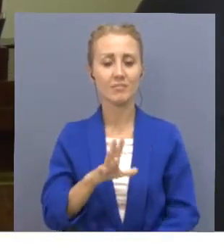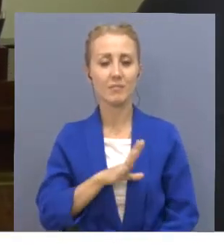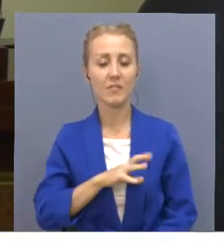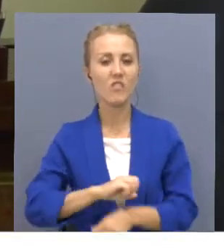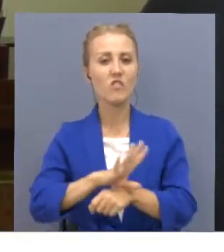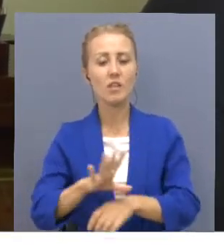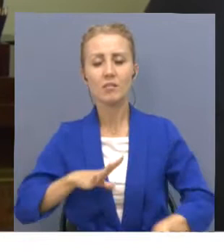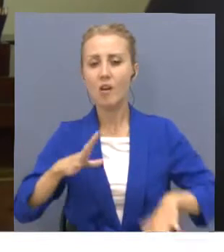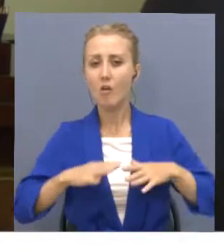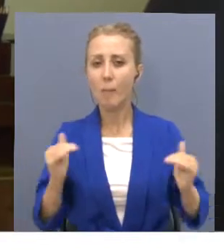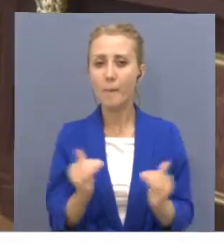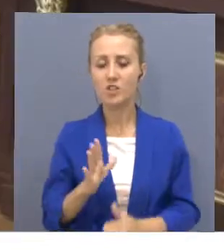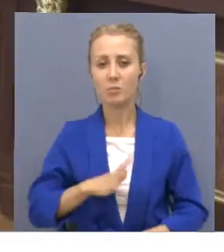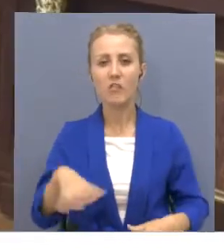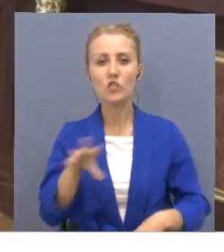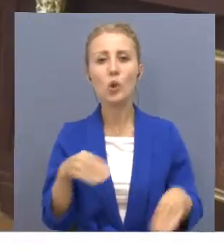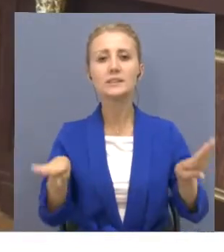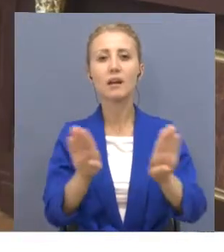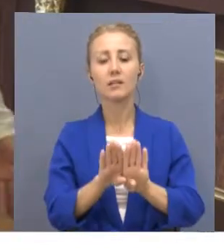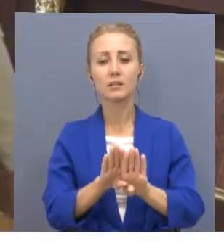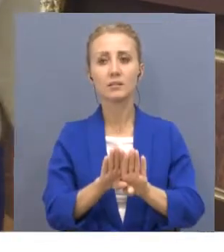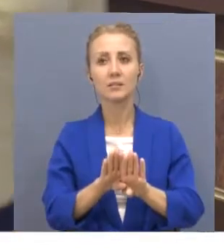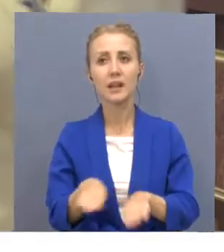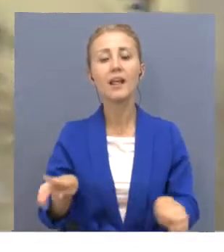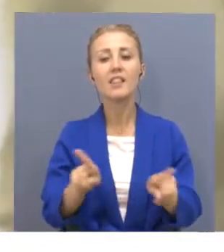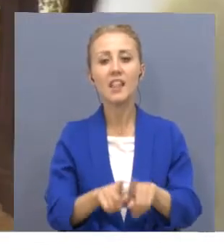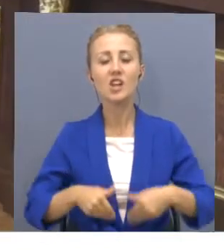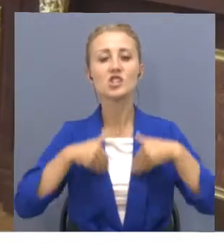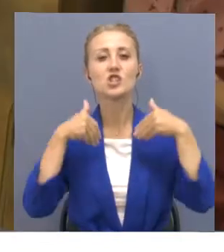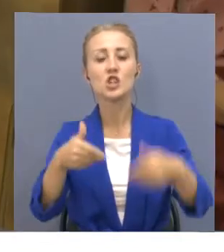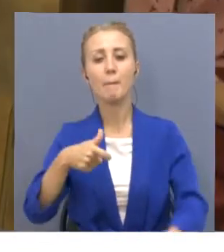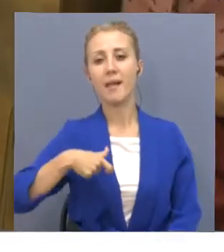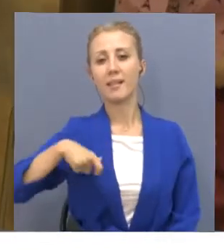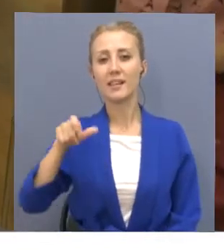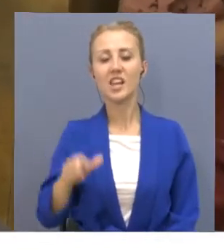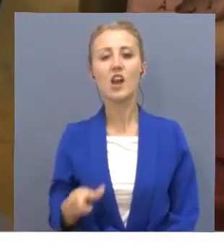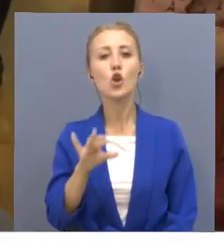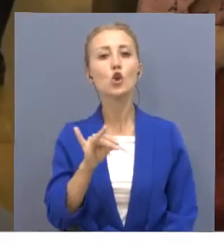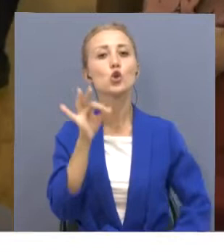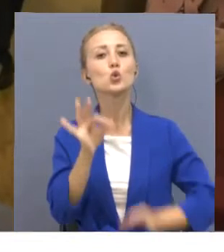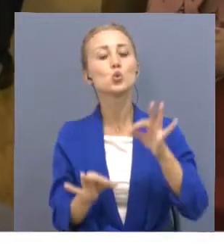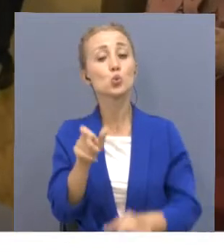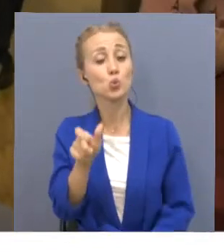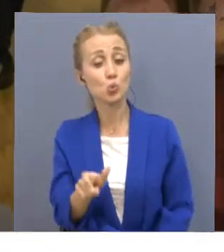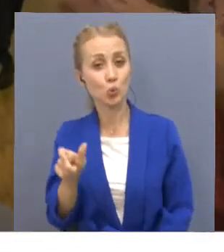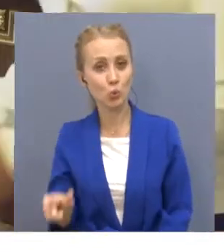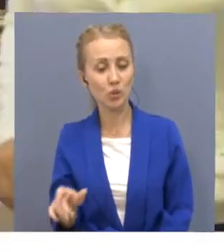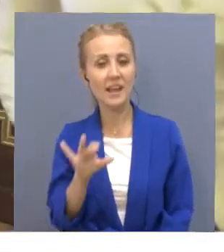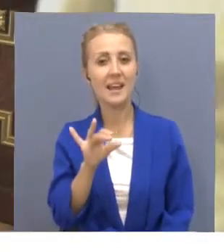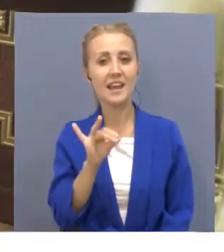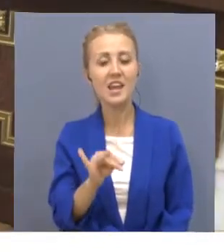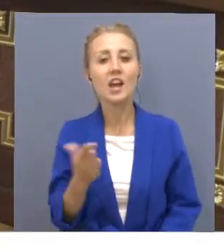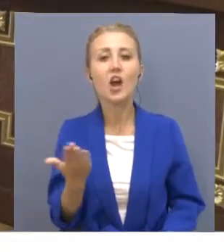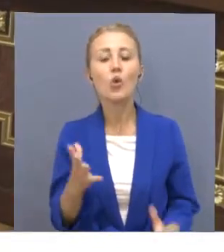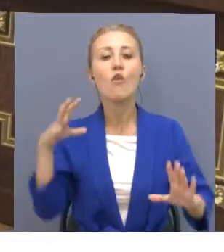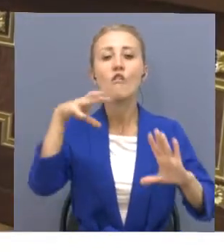не тренировались, все закрыто было. Чествовали также тренеров и квалифицированных спортивных судей. Не остались в стороне и организаторы, которые